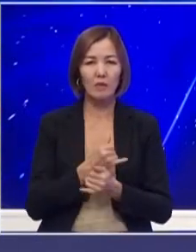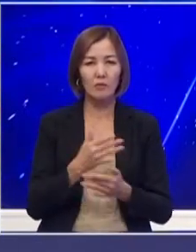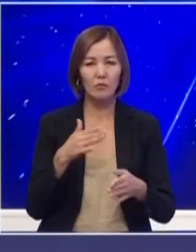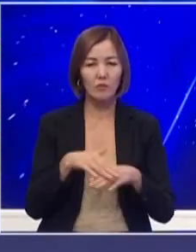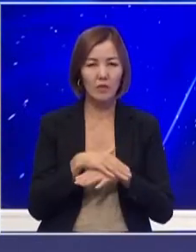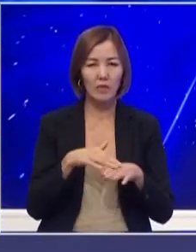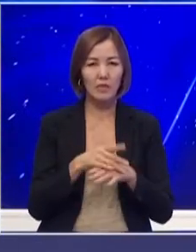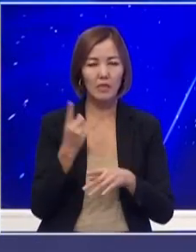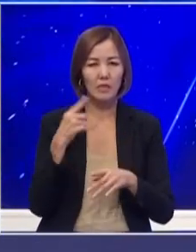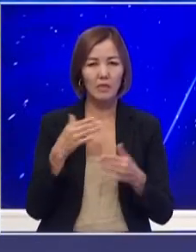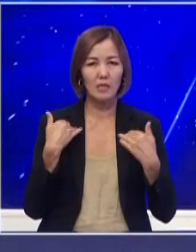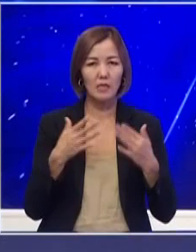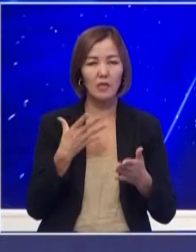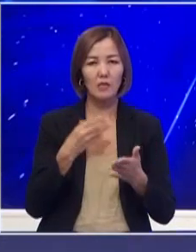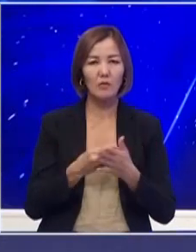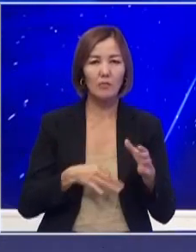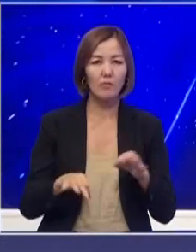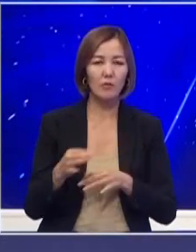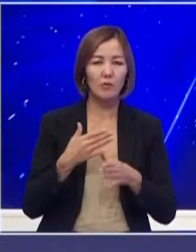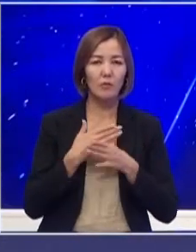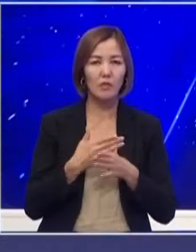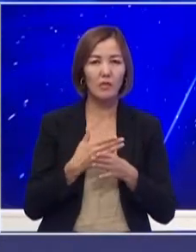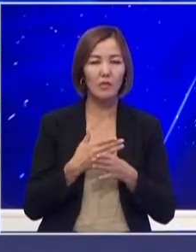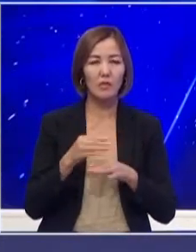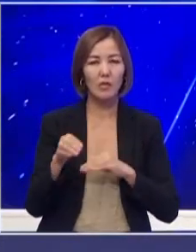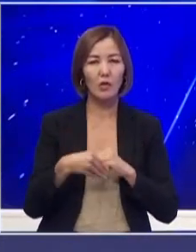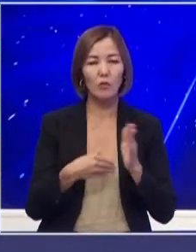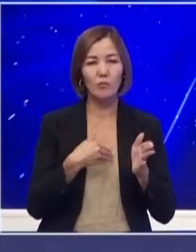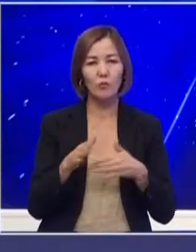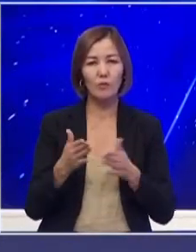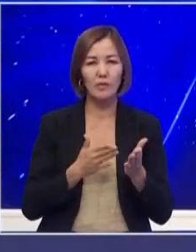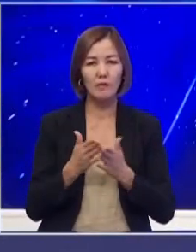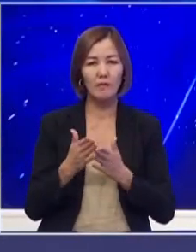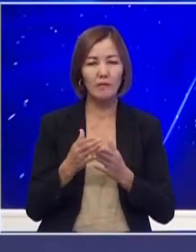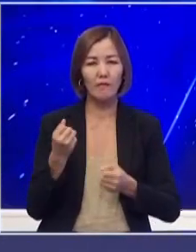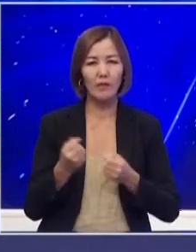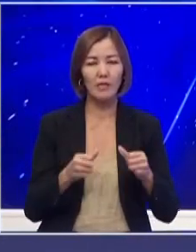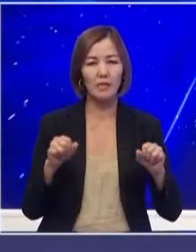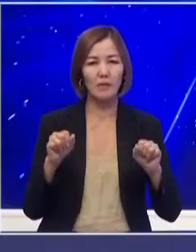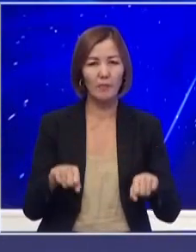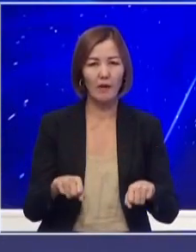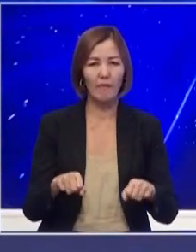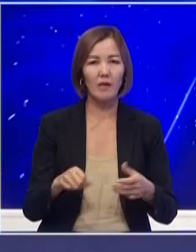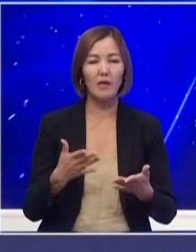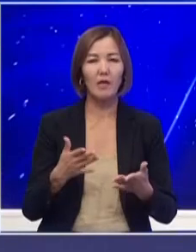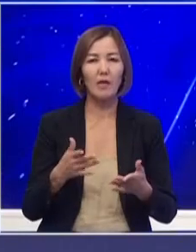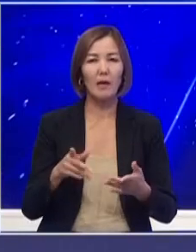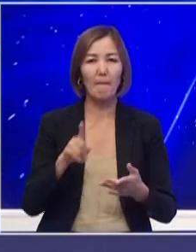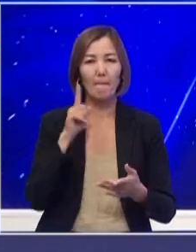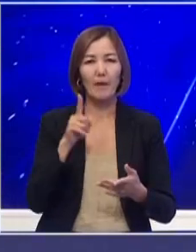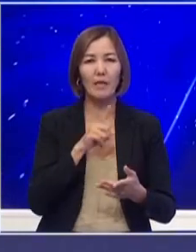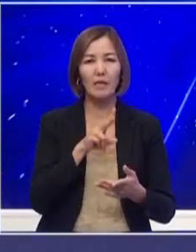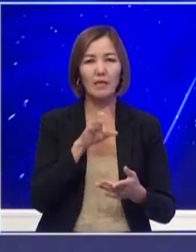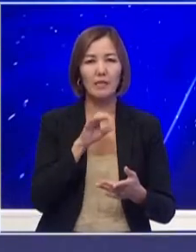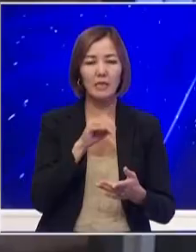населения. Идея создать собственный проект и с его помощью искоренить коррупцию в сфере выдачи водительских прав появилась у молодых людей Санжара